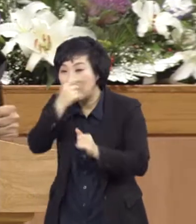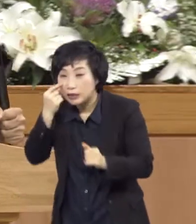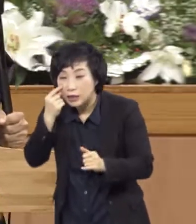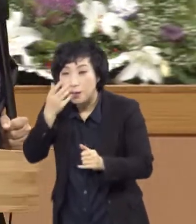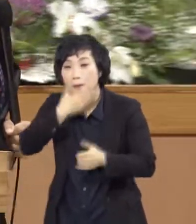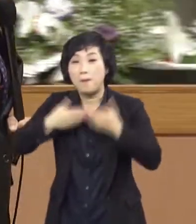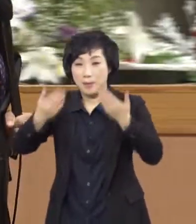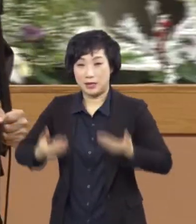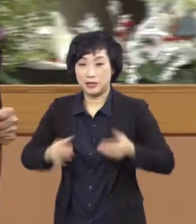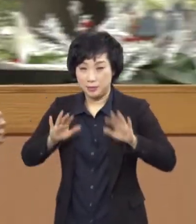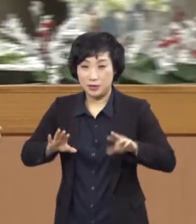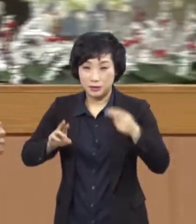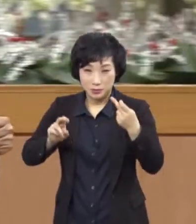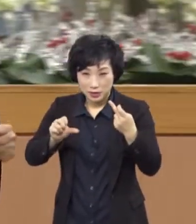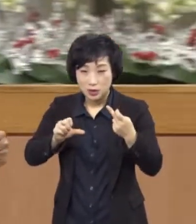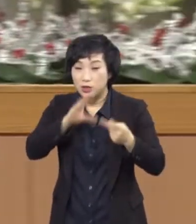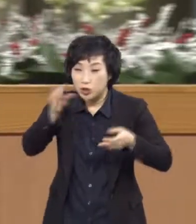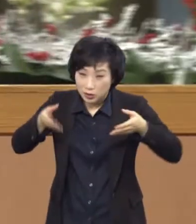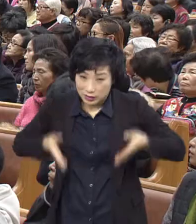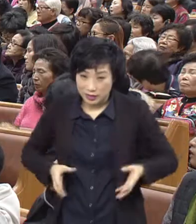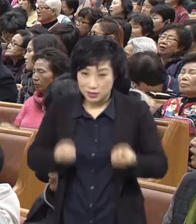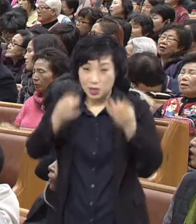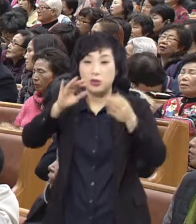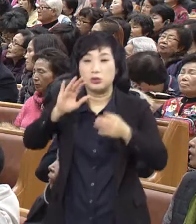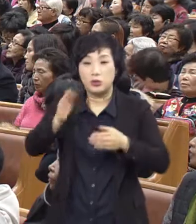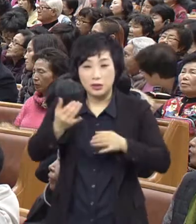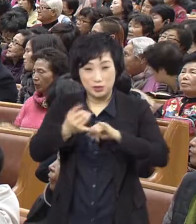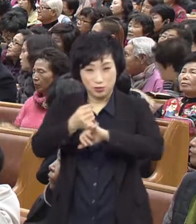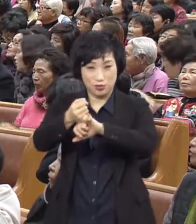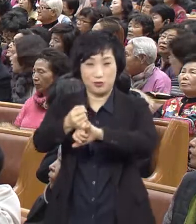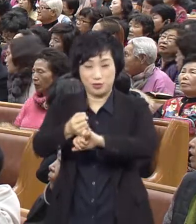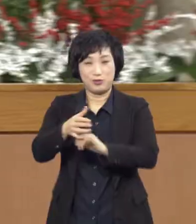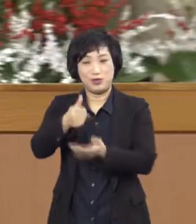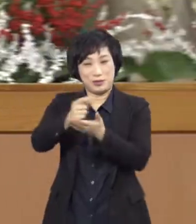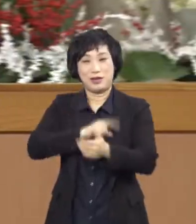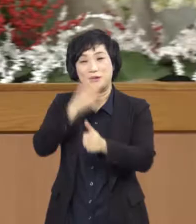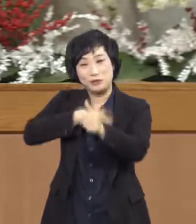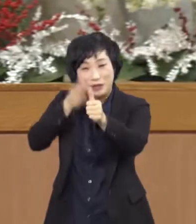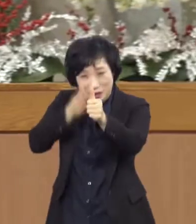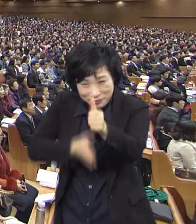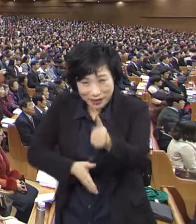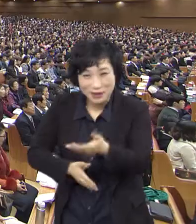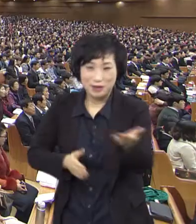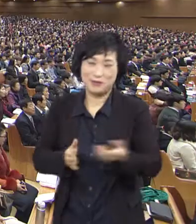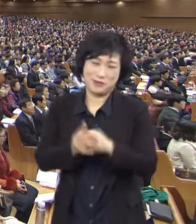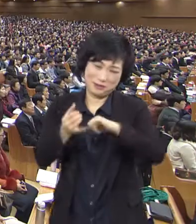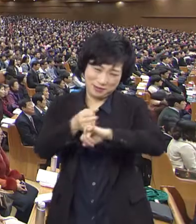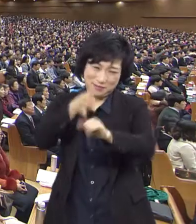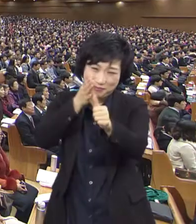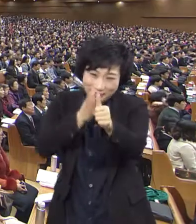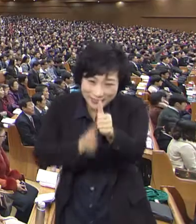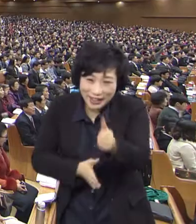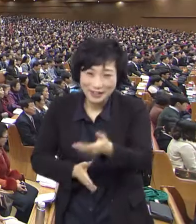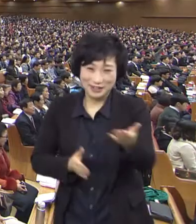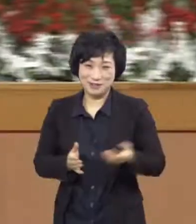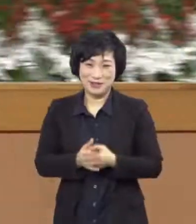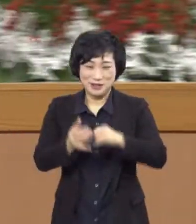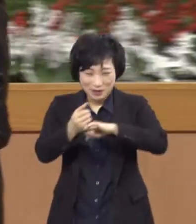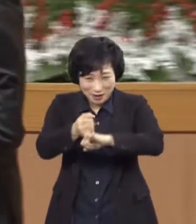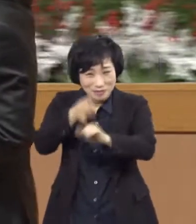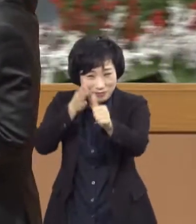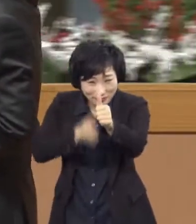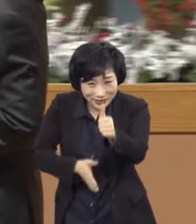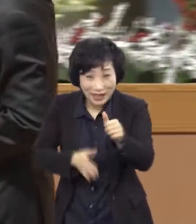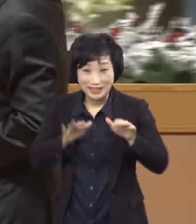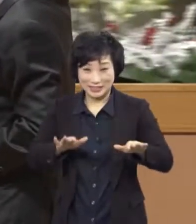축복된 성탄이 되기를 주님의 이름으로 축원합니다. 축원합니다. 축원합니다. 축원합니다.